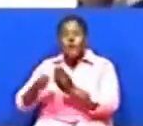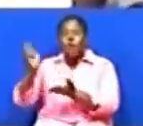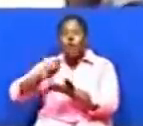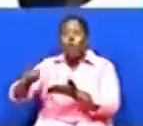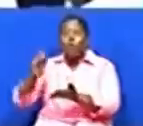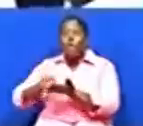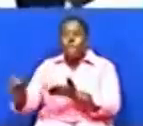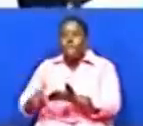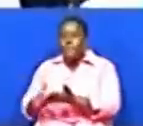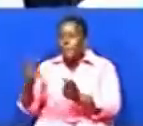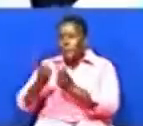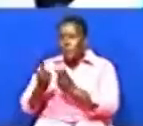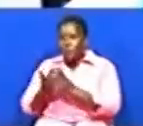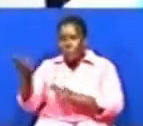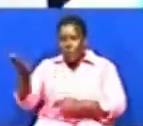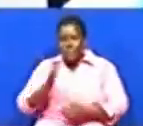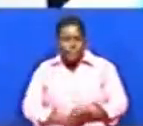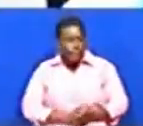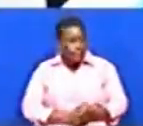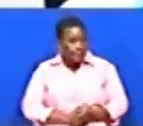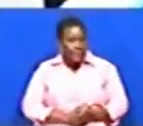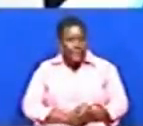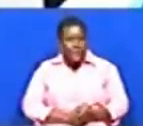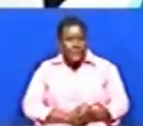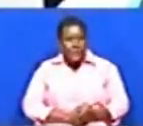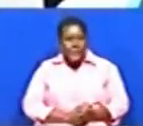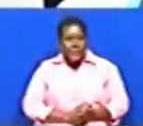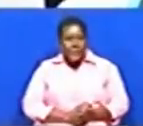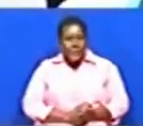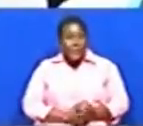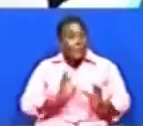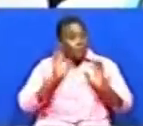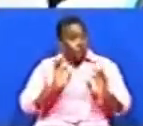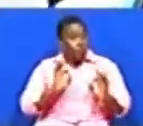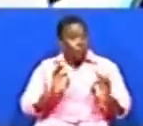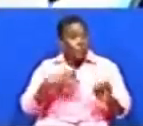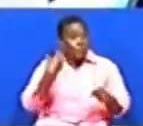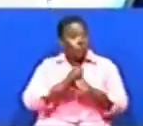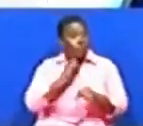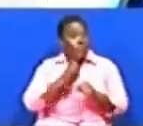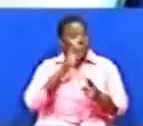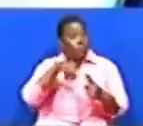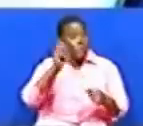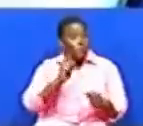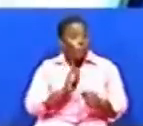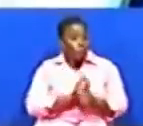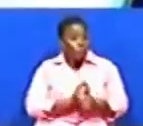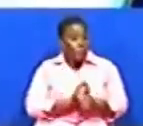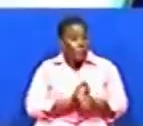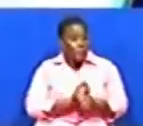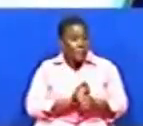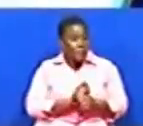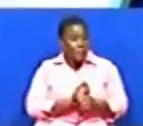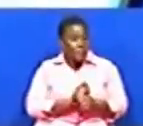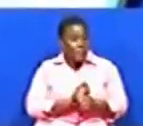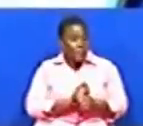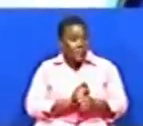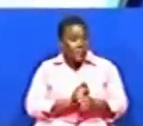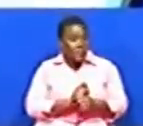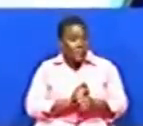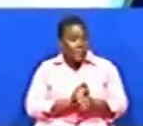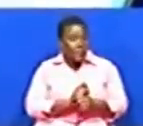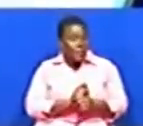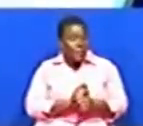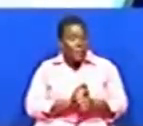Taifa ya Uchaguzi kupata jengo ambalo litakuwa huru kwa shughuli zao. Twende kwenye uchaguzi tukiwa tumezingatia